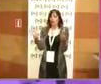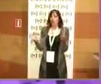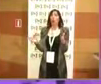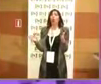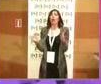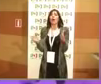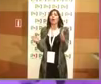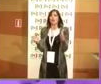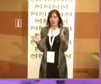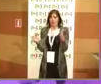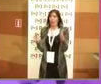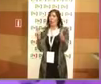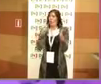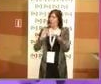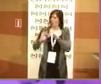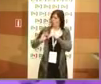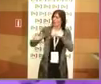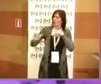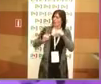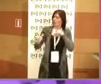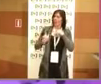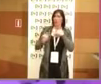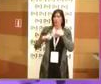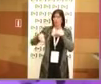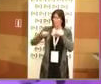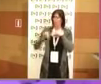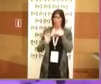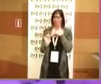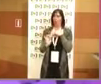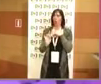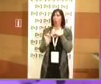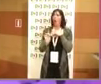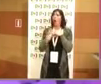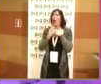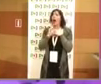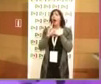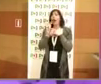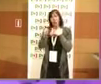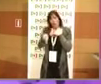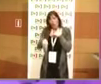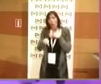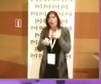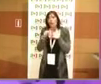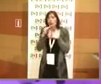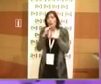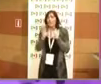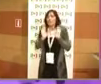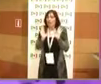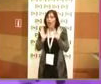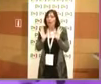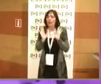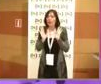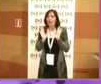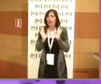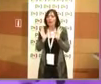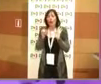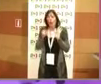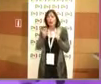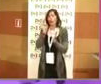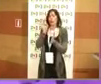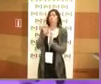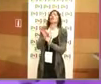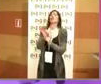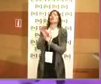dire questo, e non dividiamoci tra di noi su questo, ma dire questo basta? È sufficiente, è qui il